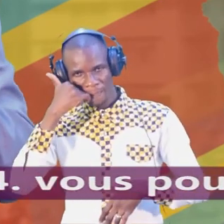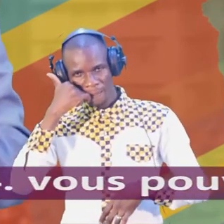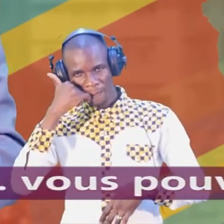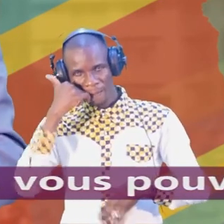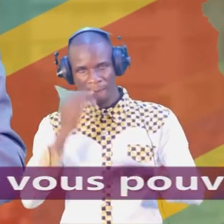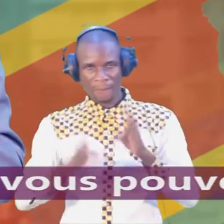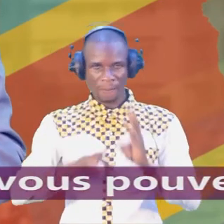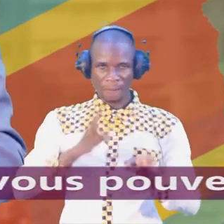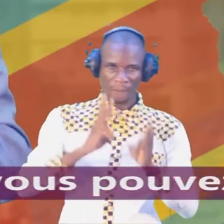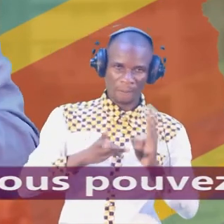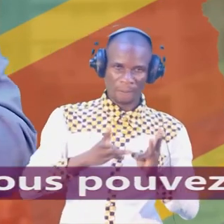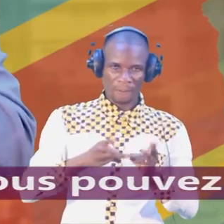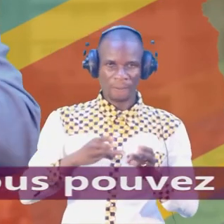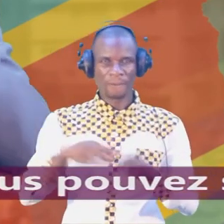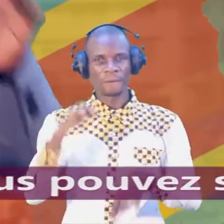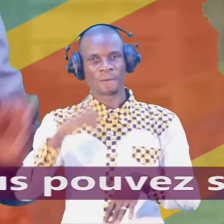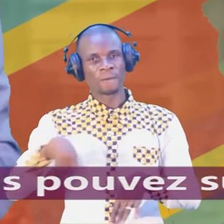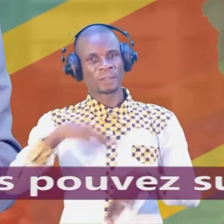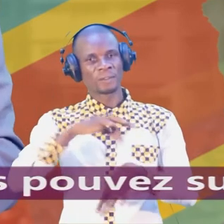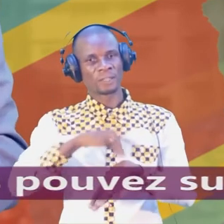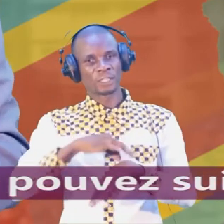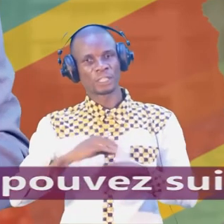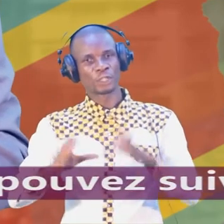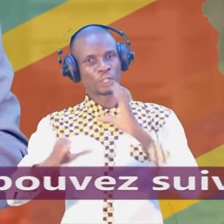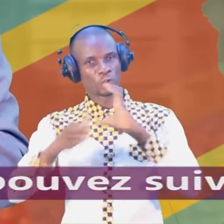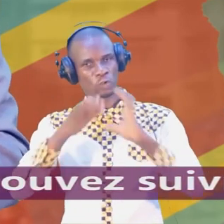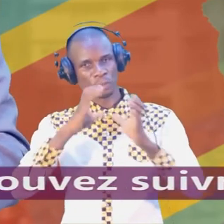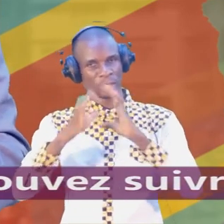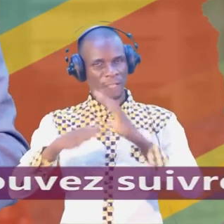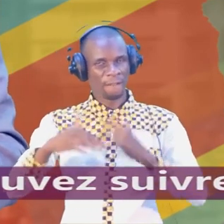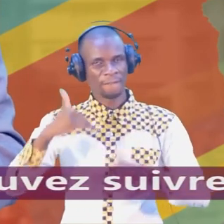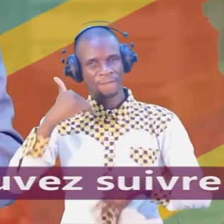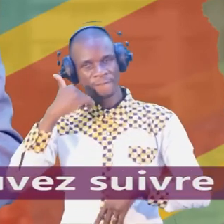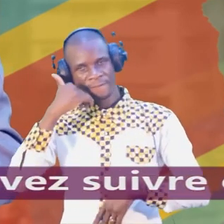tunatoa nafasi kwa kwaya ili waweze kumsifu Mungu.